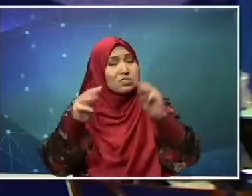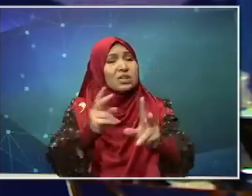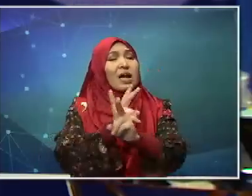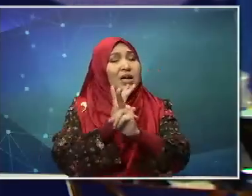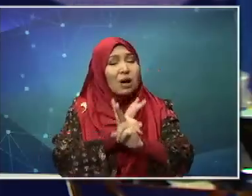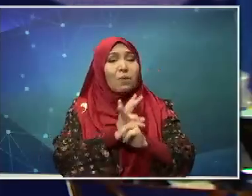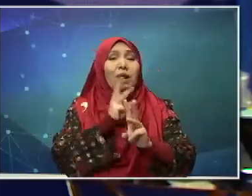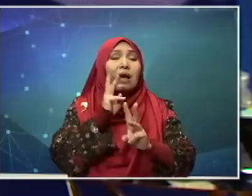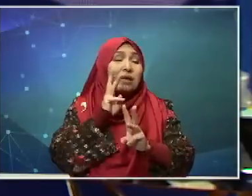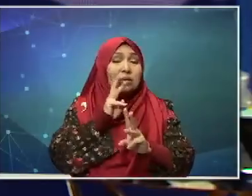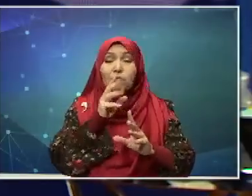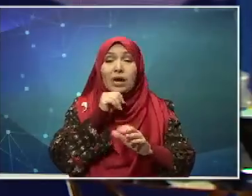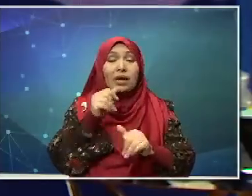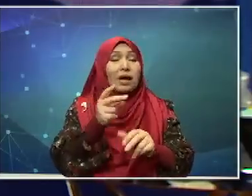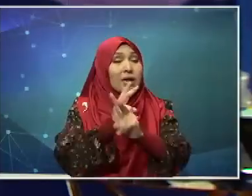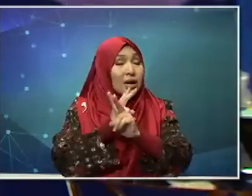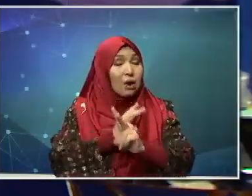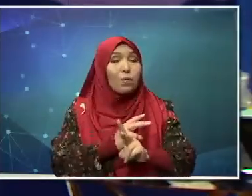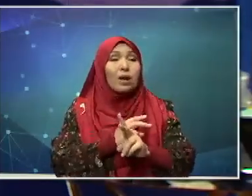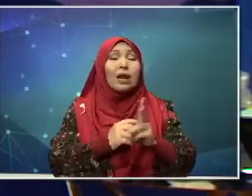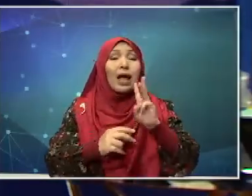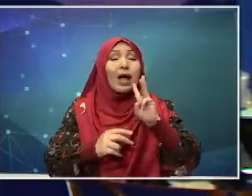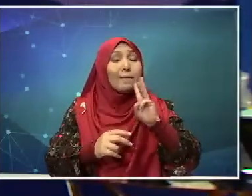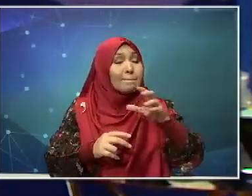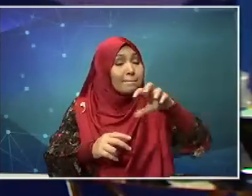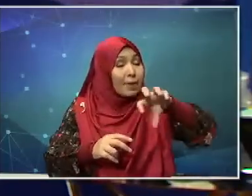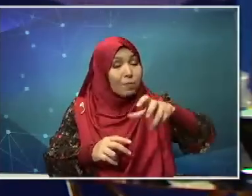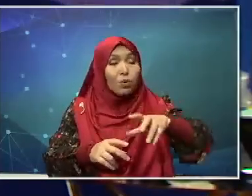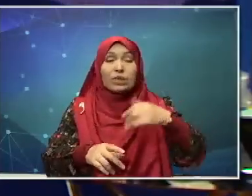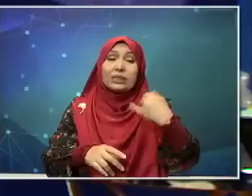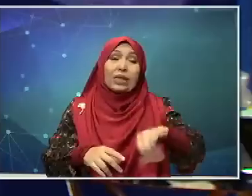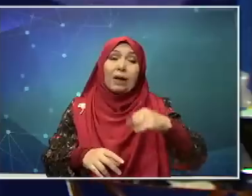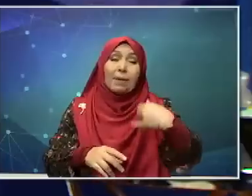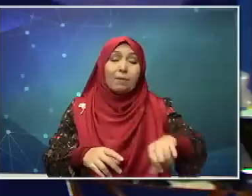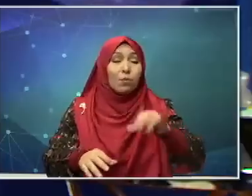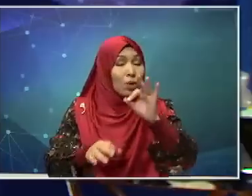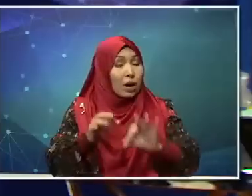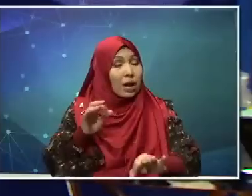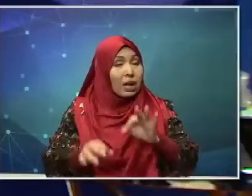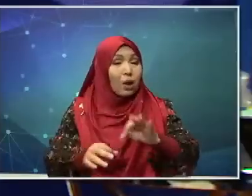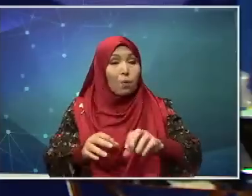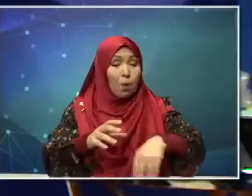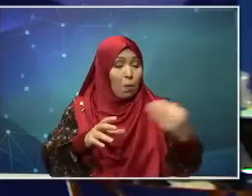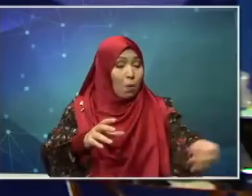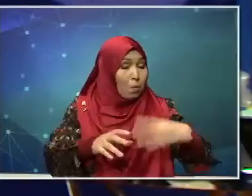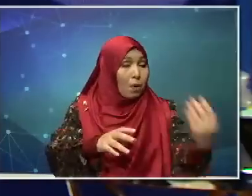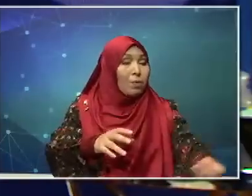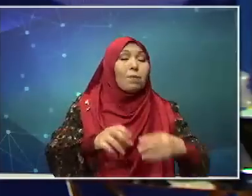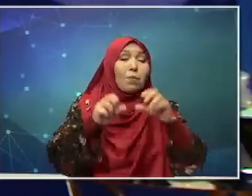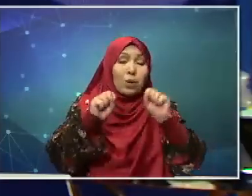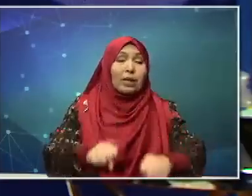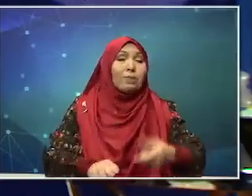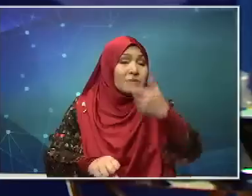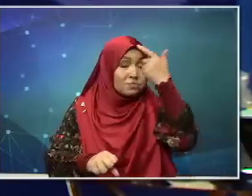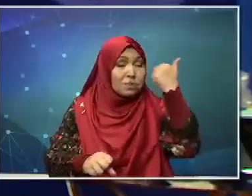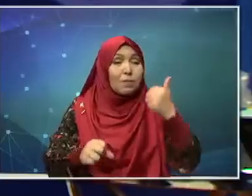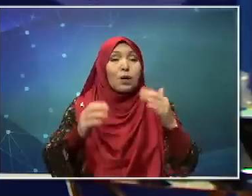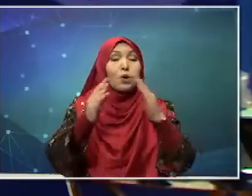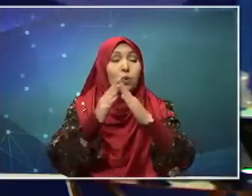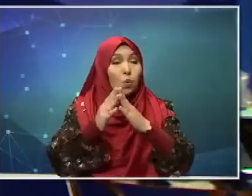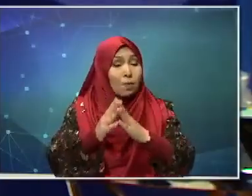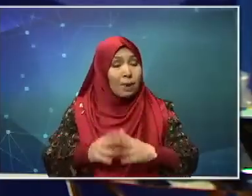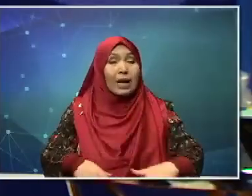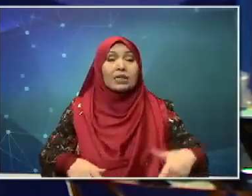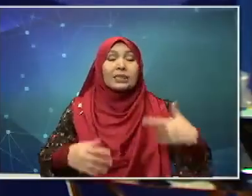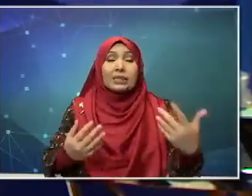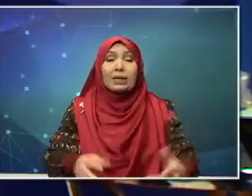Aisyah bukan Hai kawan Ipay pun tak mampu kalau Katakanlah melimpah atuh dia boleh menyebabkan rumah tebal dan